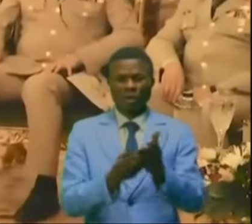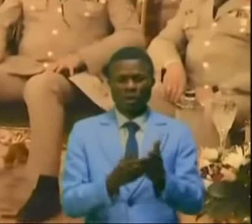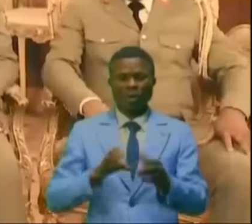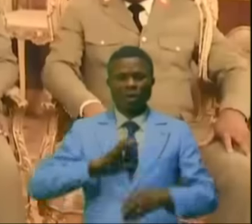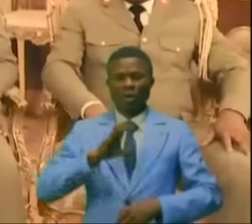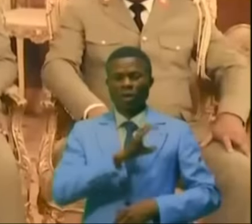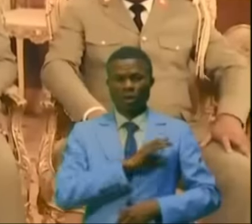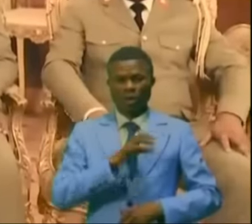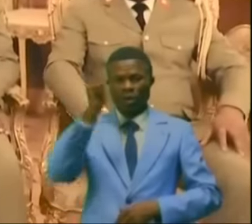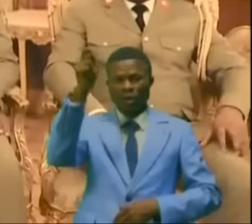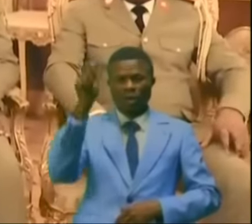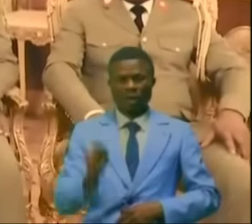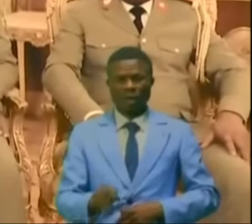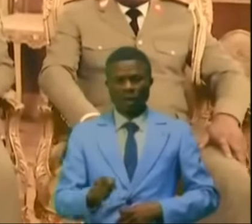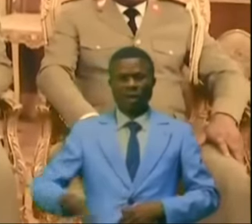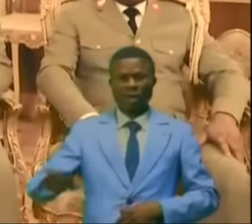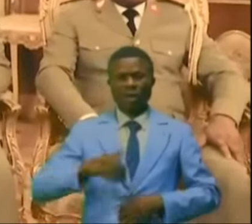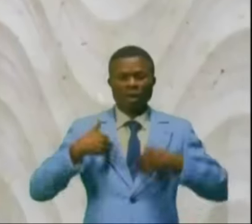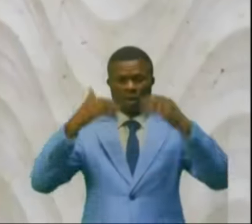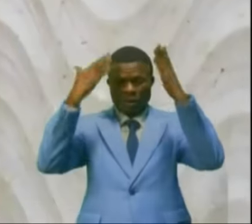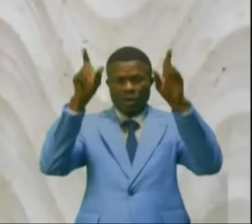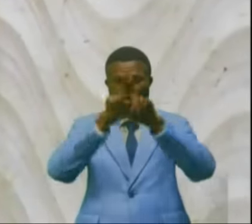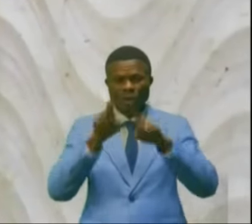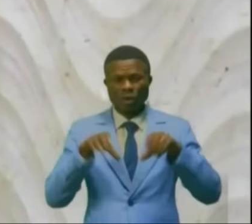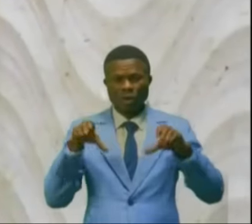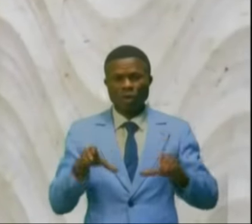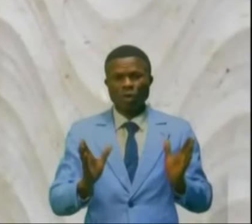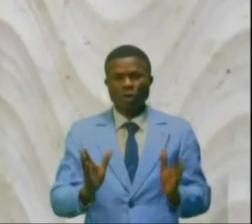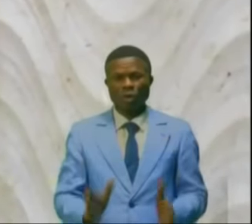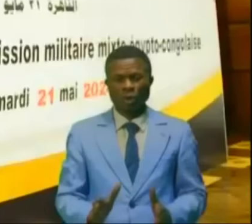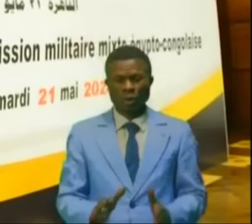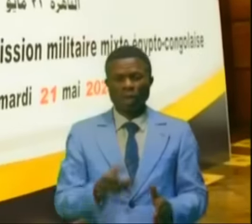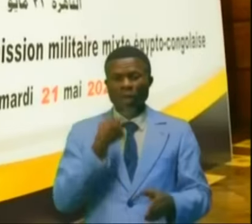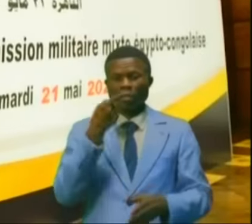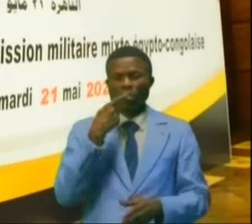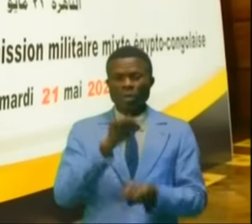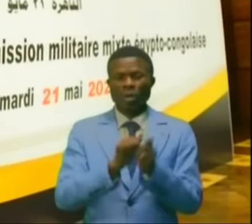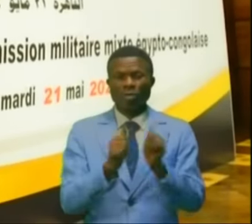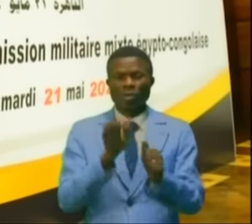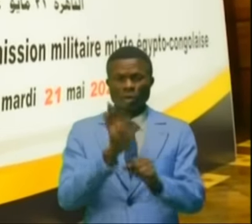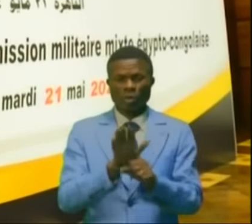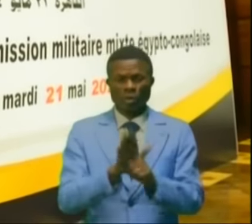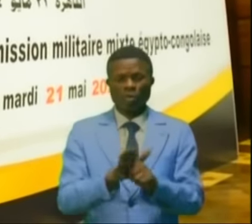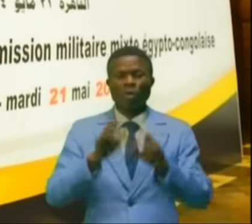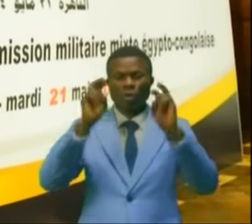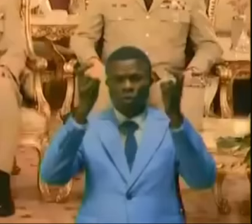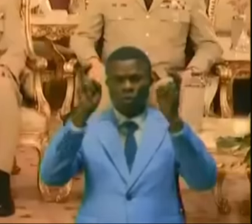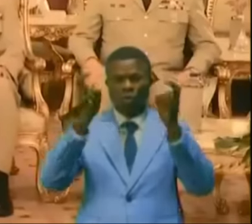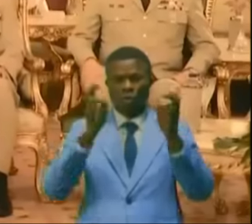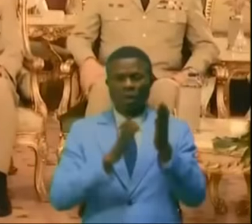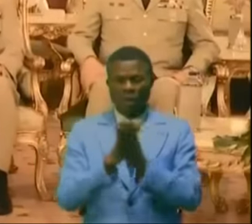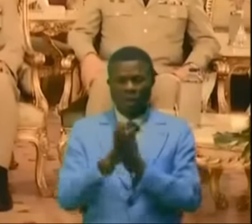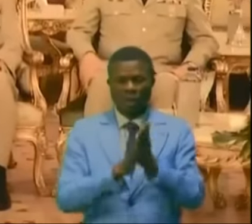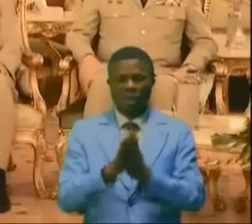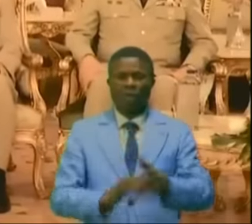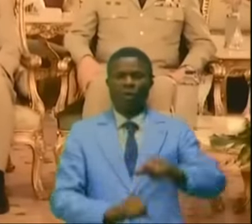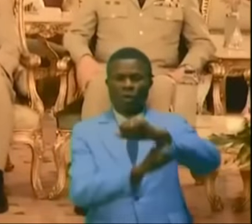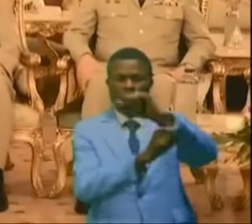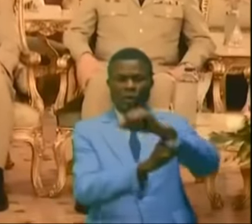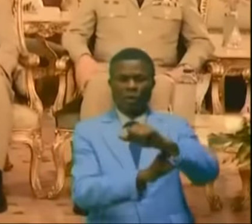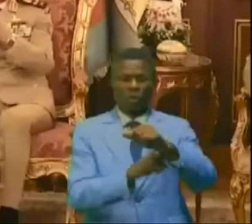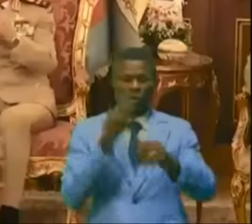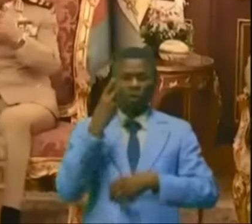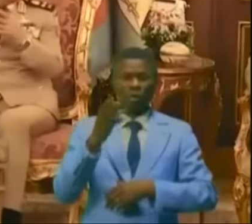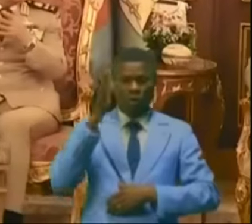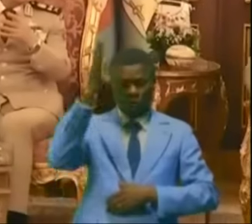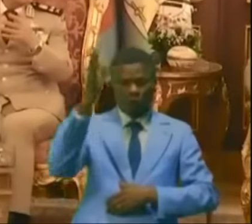comité militaire égypto-congolais qui a abordé un certain nombre de sujets liés au soutien des